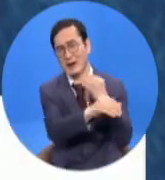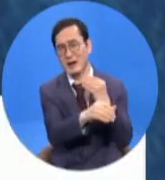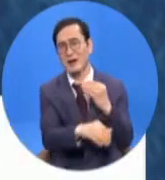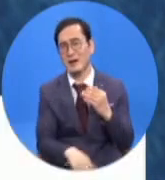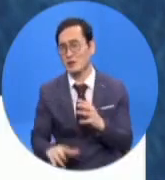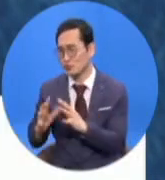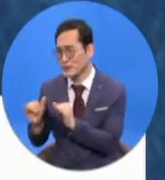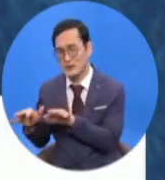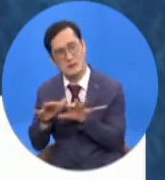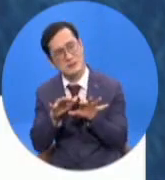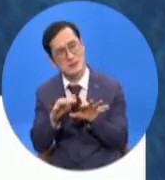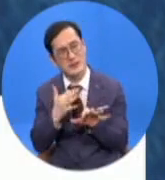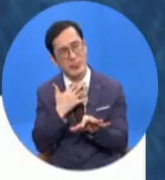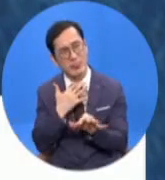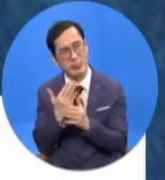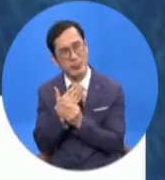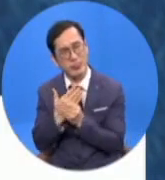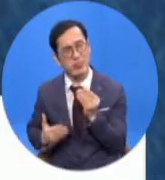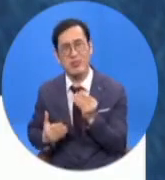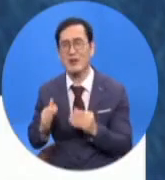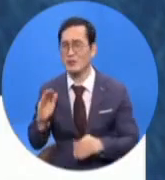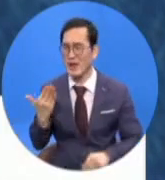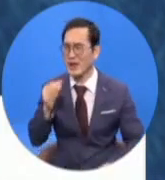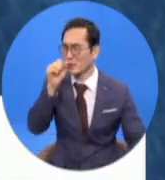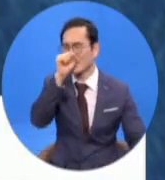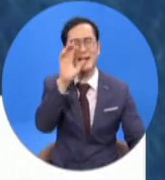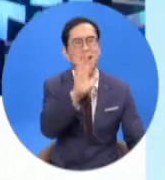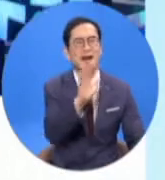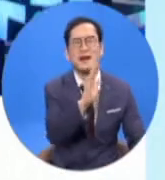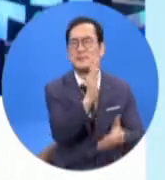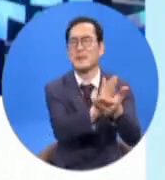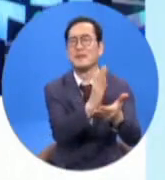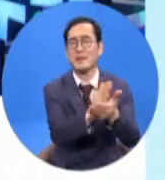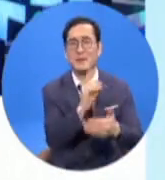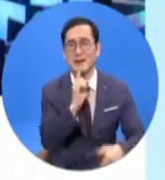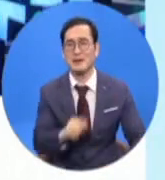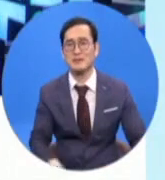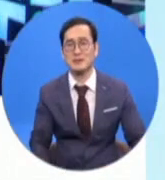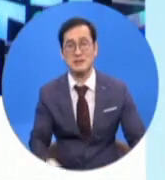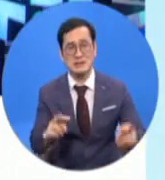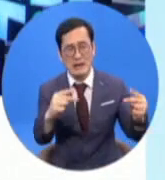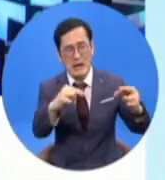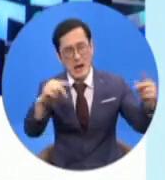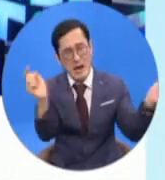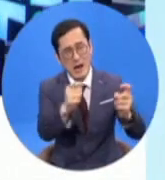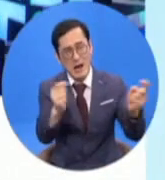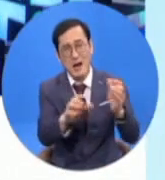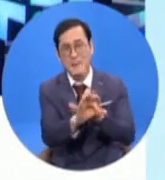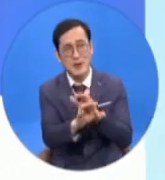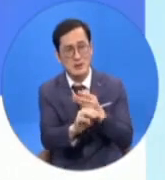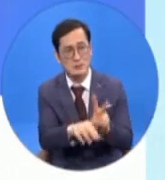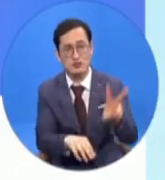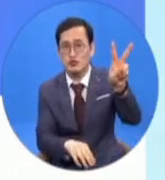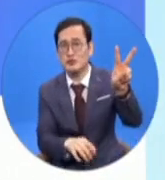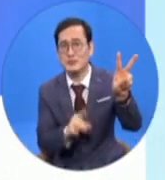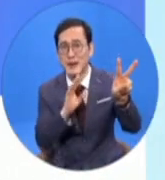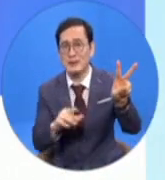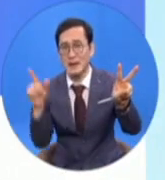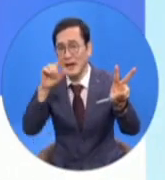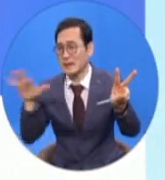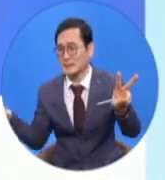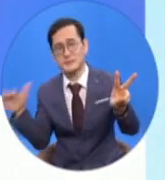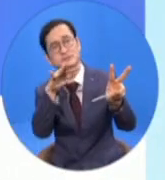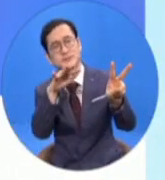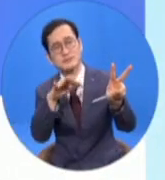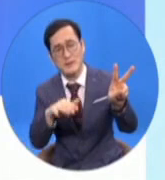아니고 내 어떻게 확산 데다 오면 두번째로 무슨 문제가 발생하게 되냐면 두 사람만 조명을 받아 요 즘 에일리 만점을 받고 나머지 후보들의 해서 저는 조명이